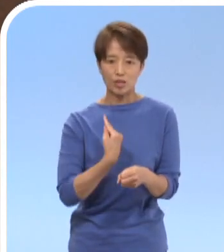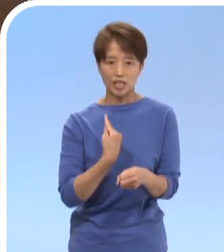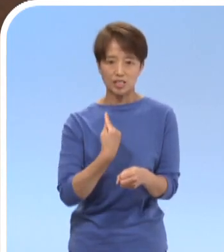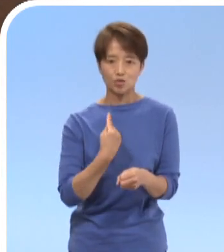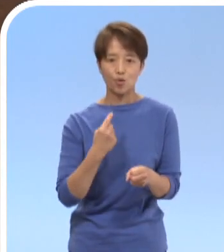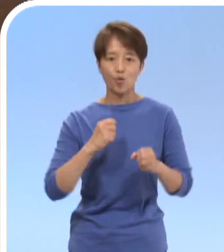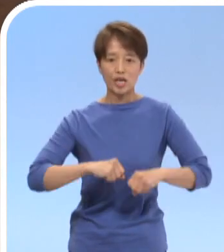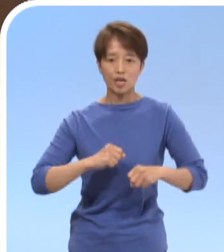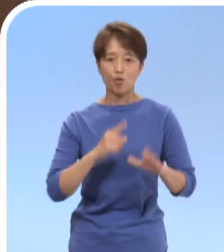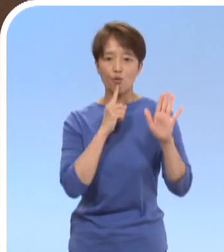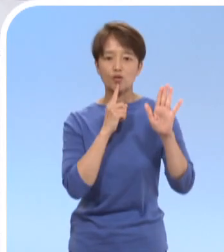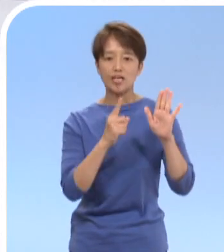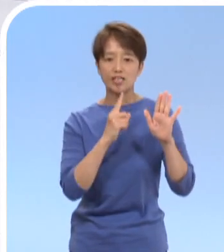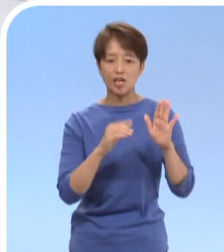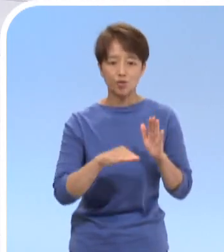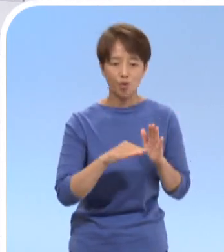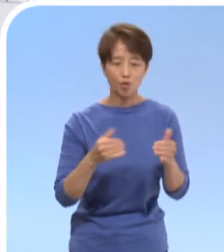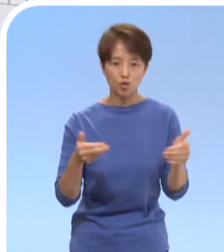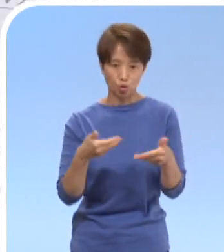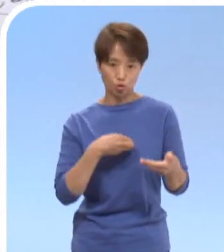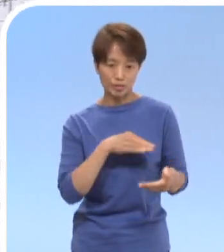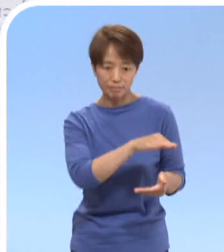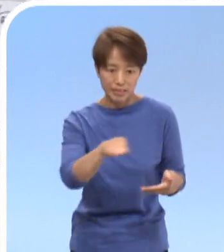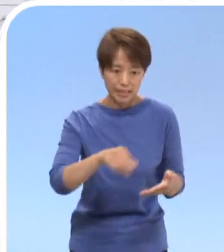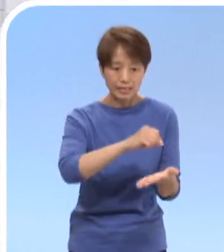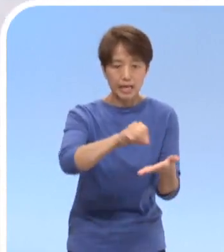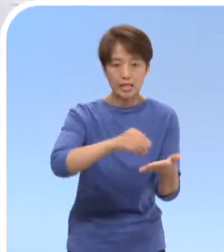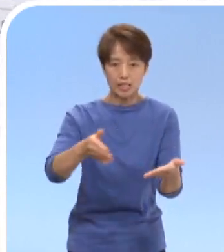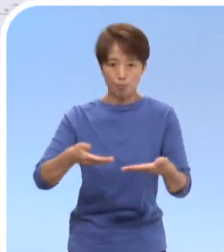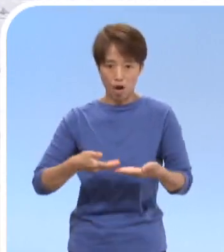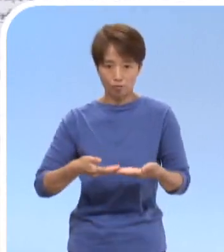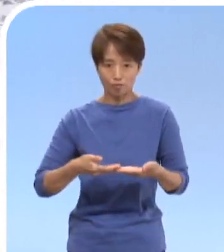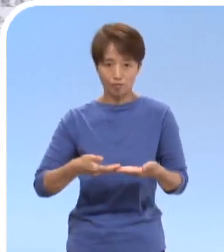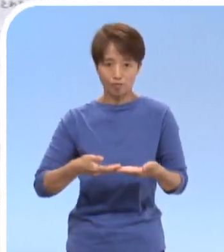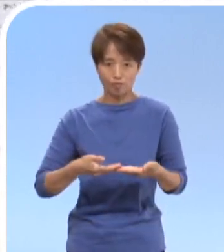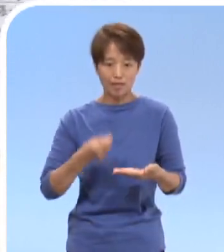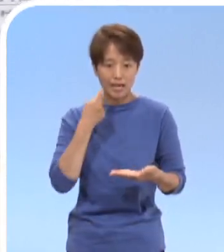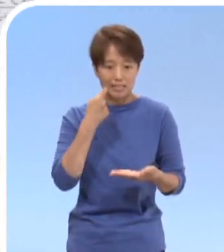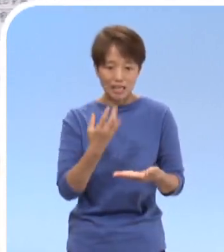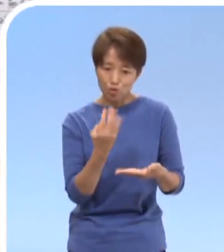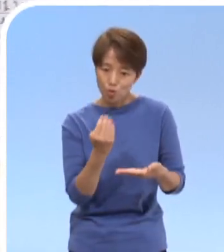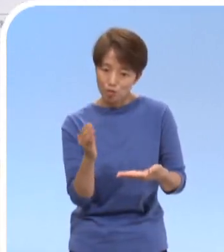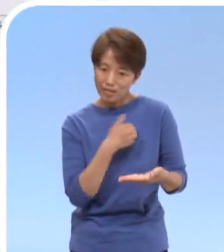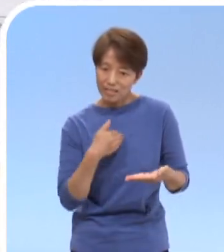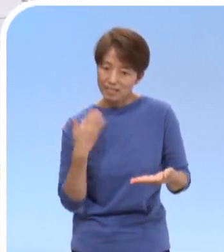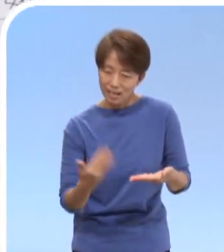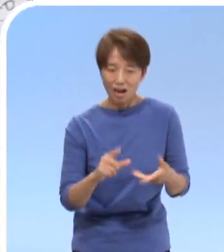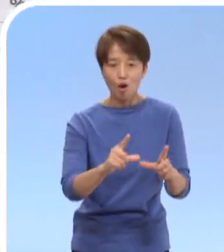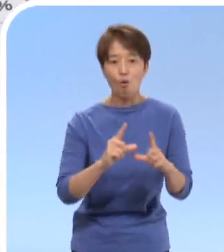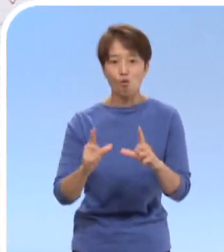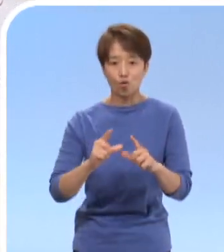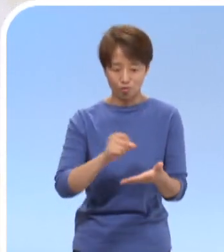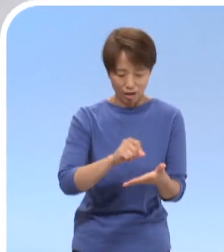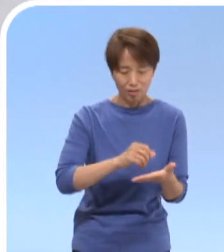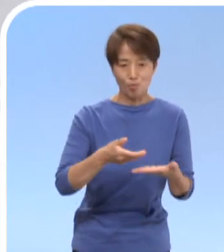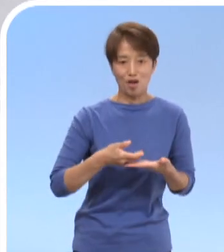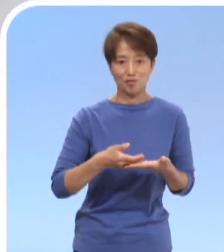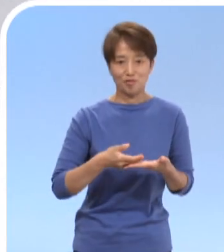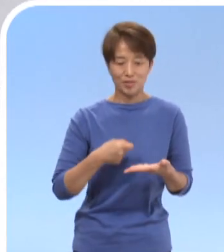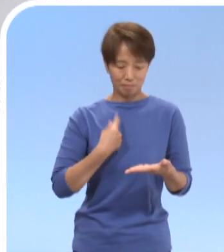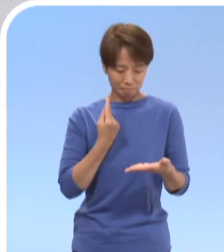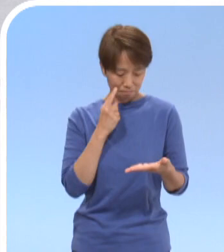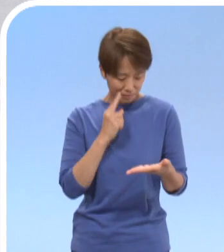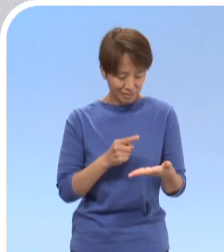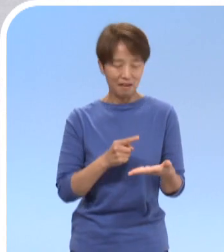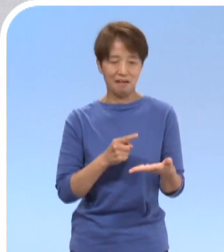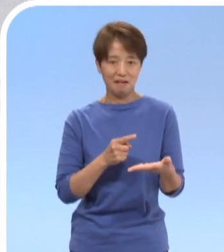健康宣言っていうのを出してもらうんですよ。 健康宣言 でそれを毎月どのぐらいやったかいうのを報告してもらう。で私がチェック